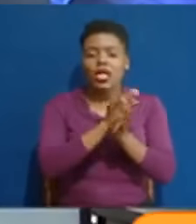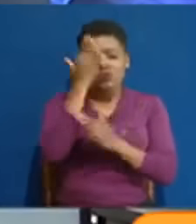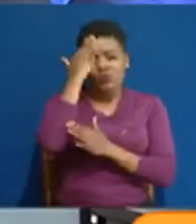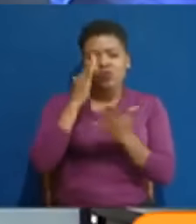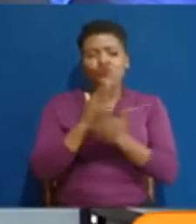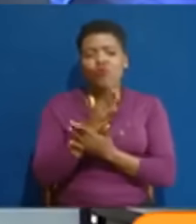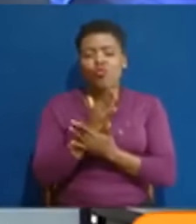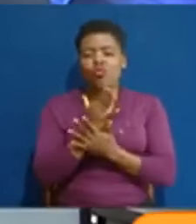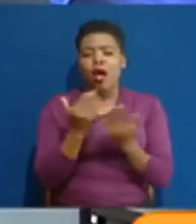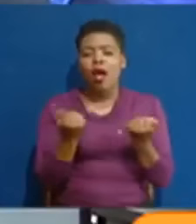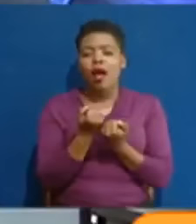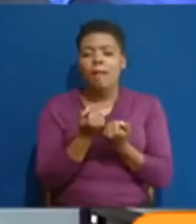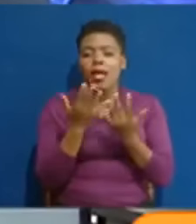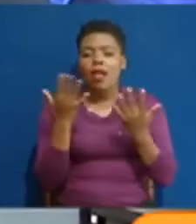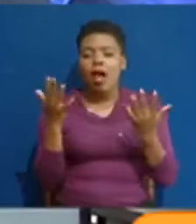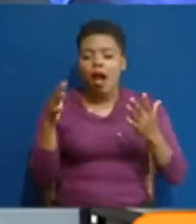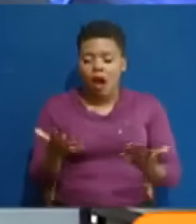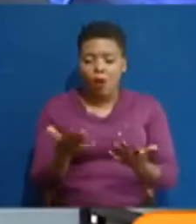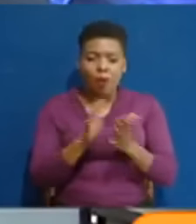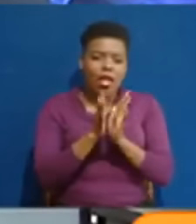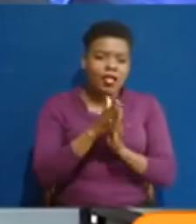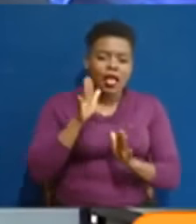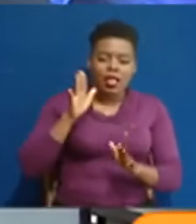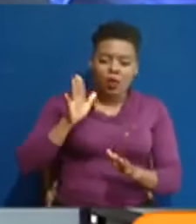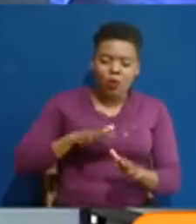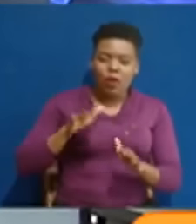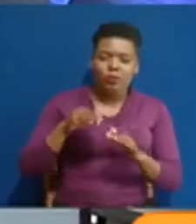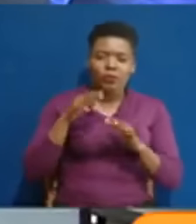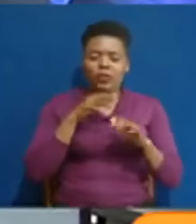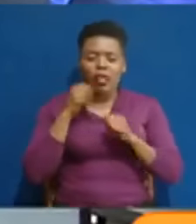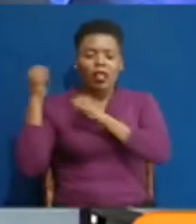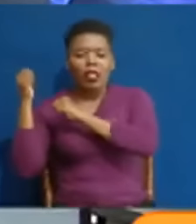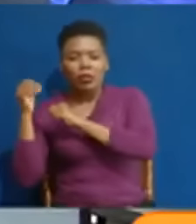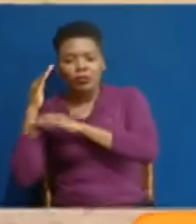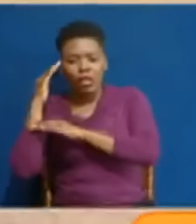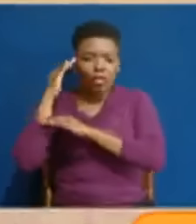taswira ya iwapo msichana huyo alisukumwa au alijirusha.